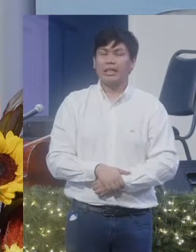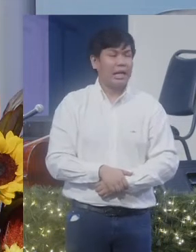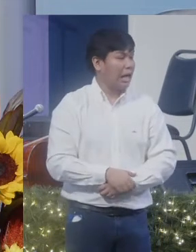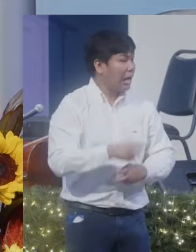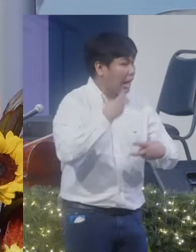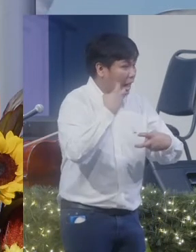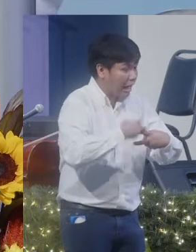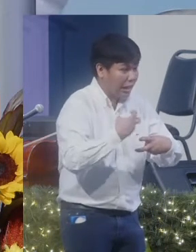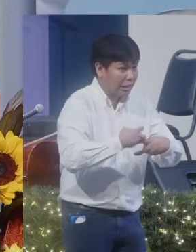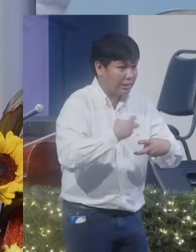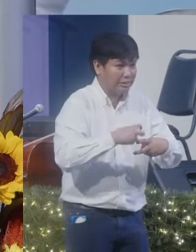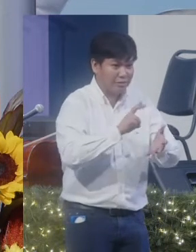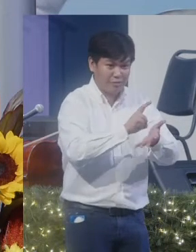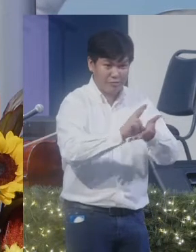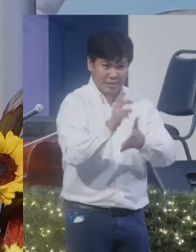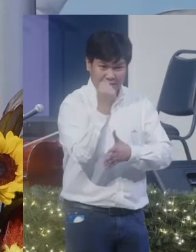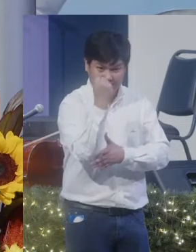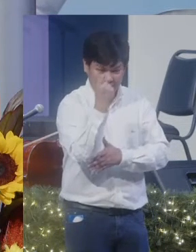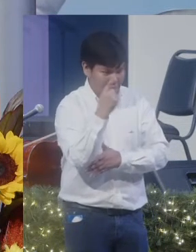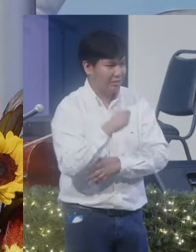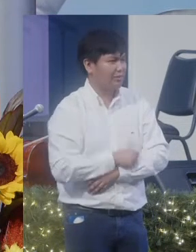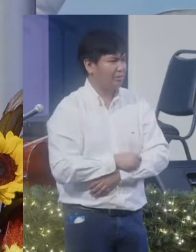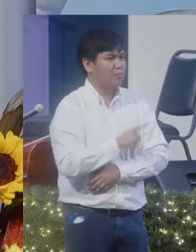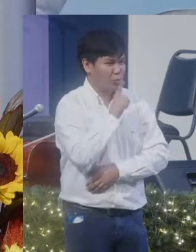Mahirap sa lahat yung verse 11 .